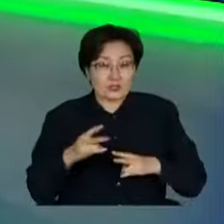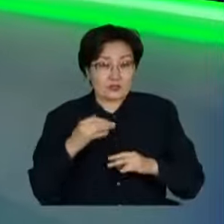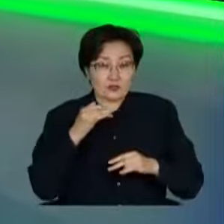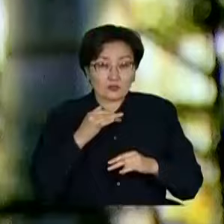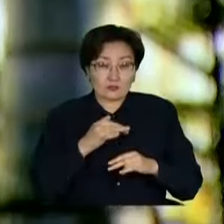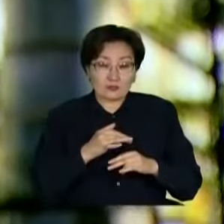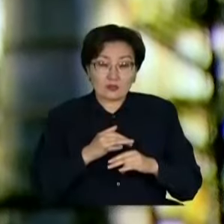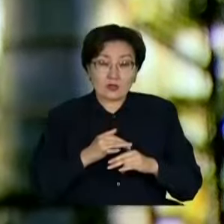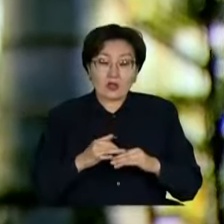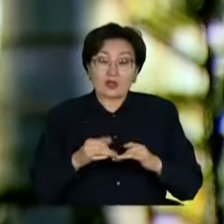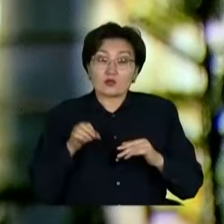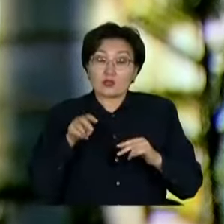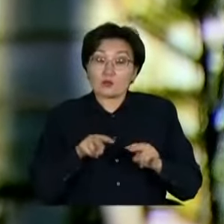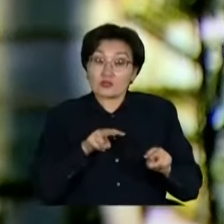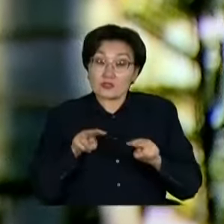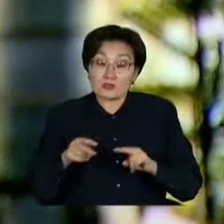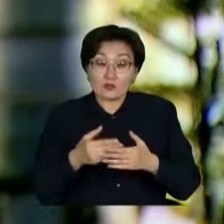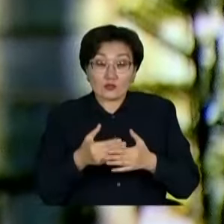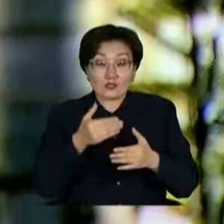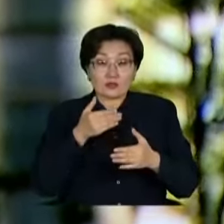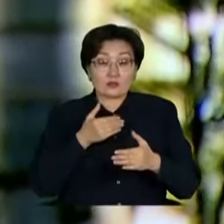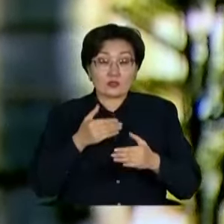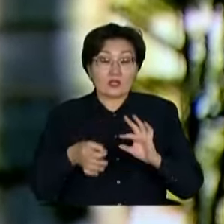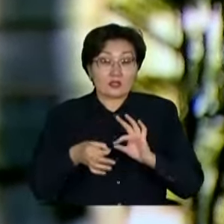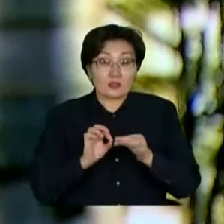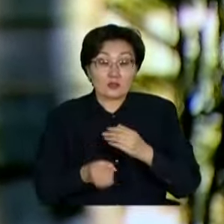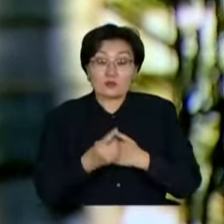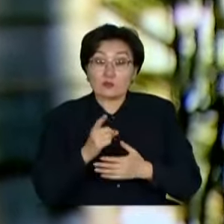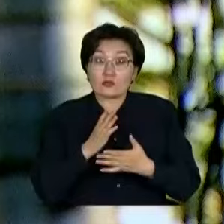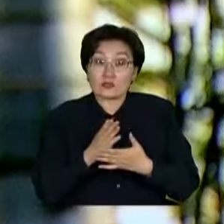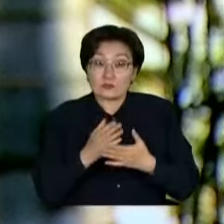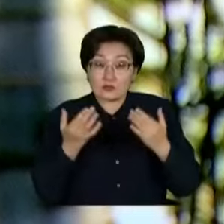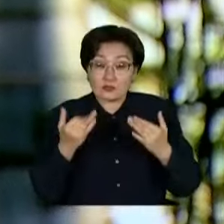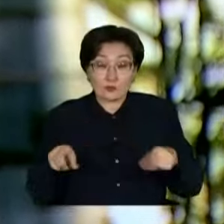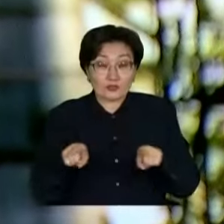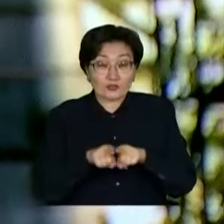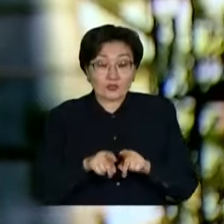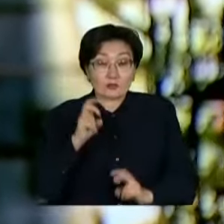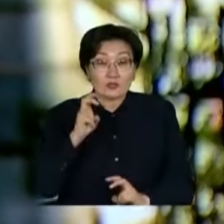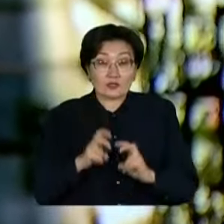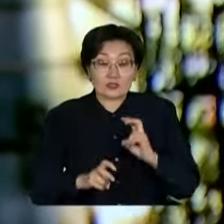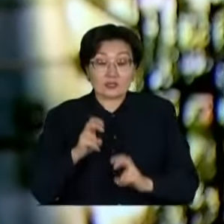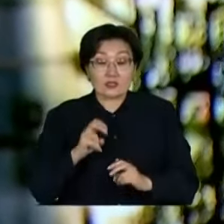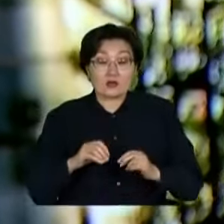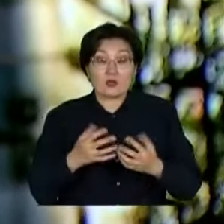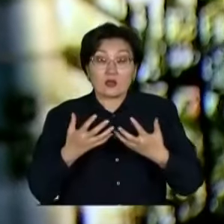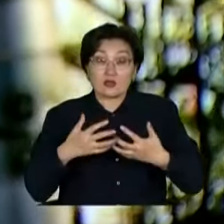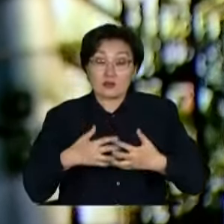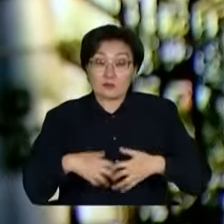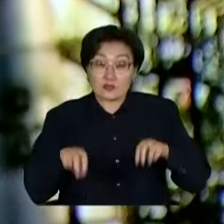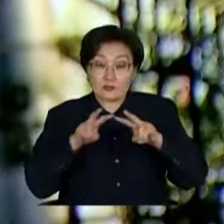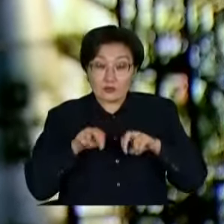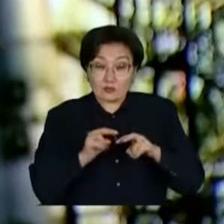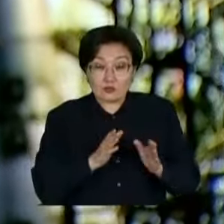емес. Ал оны бақылау осыған дейін едәуір қиындық тудырып келген еді. Енді мұндай кәсіпорындарда автоматты мониторингтік